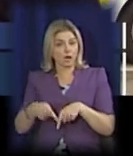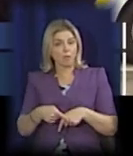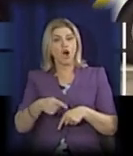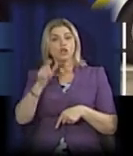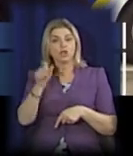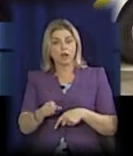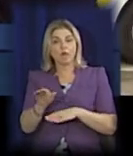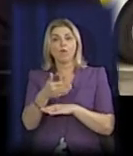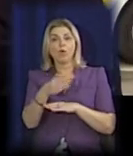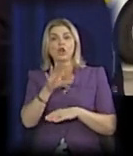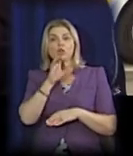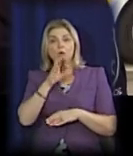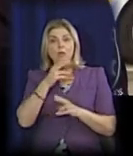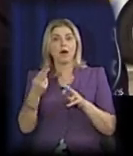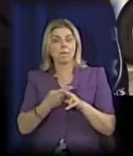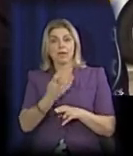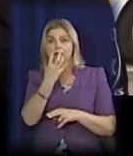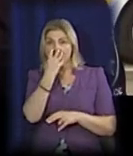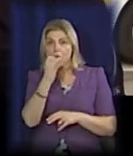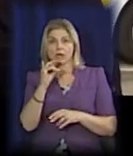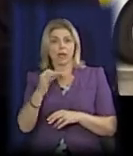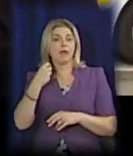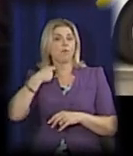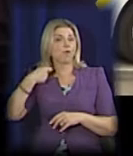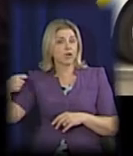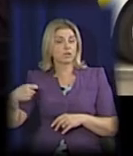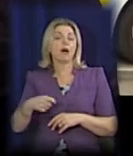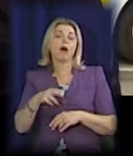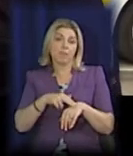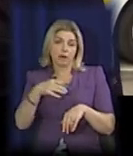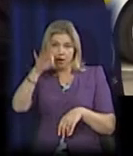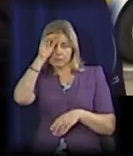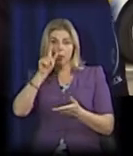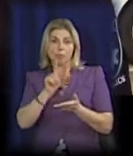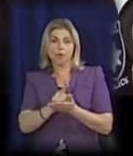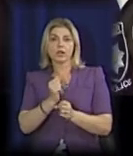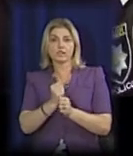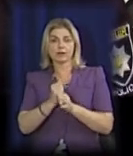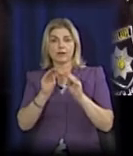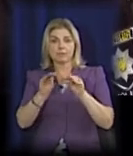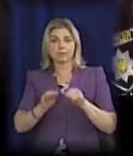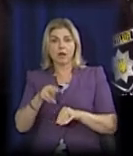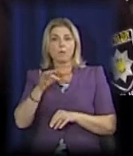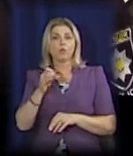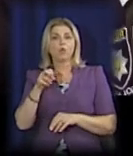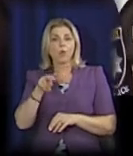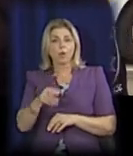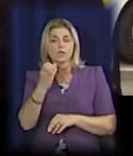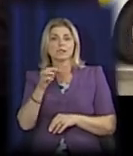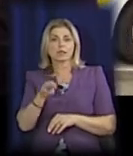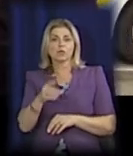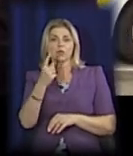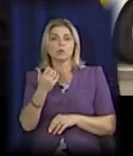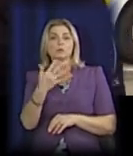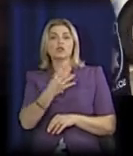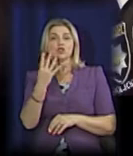без намордника, наряд патрульної поліції повноважений скласти протокол на хазяїна за статтею